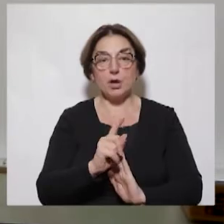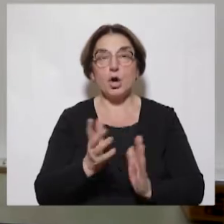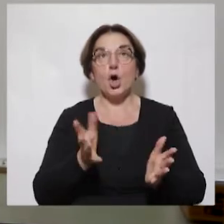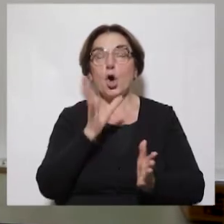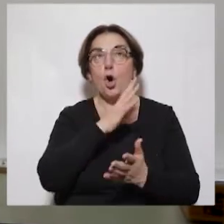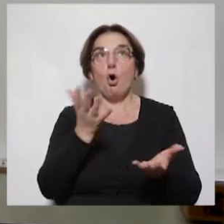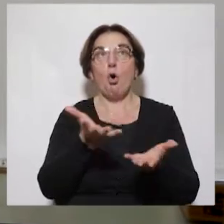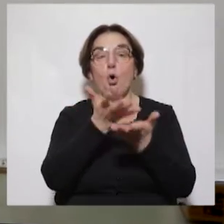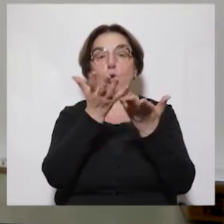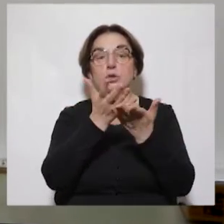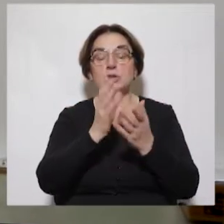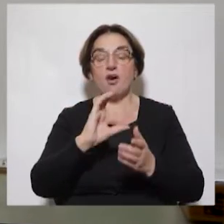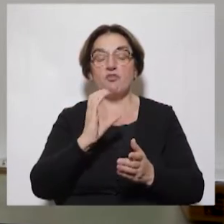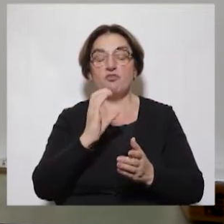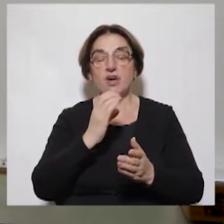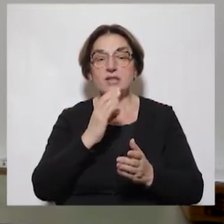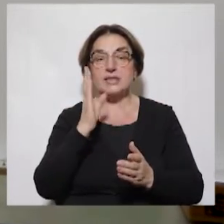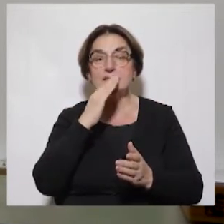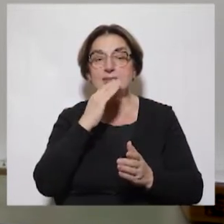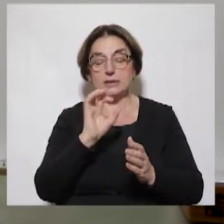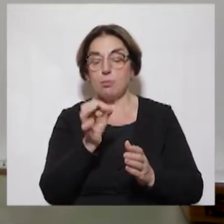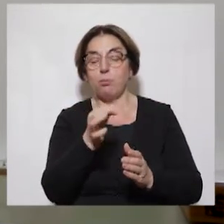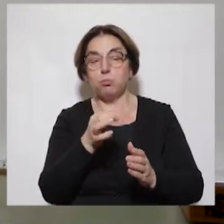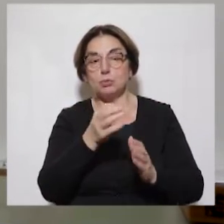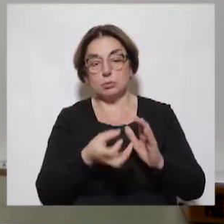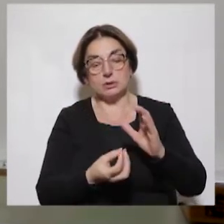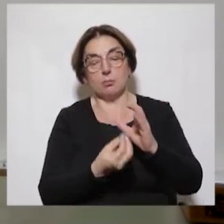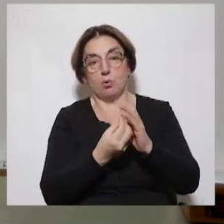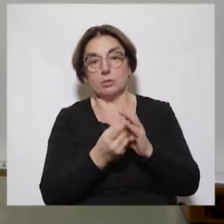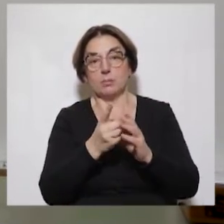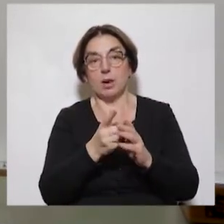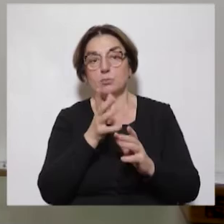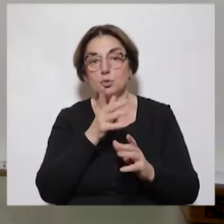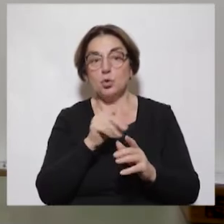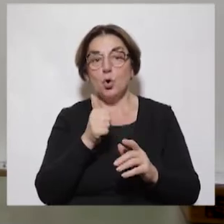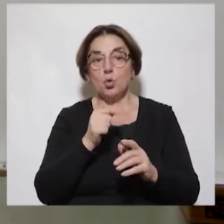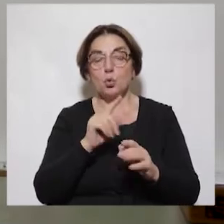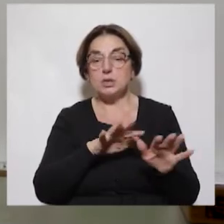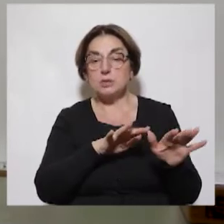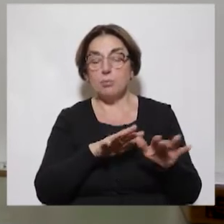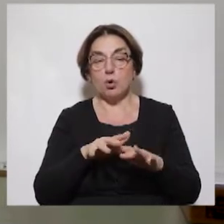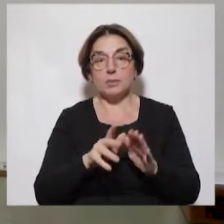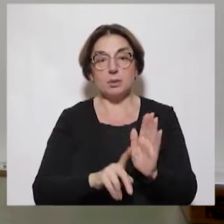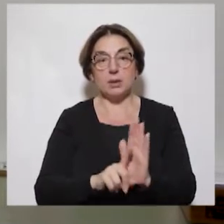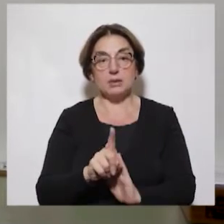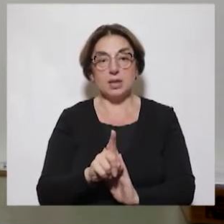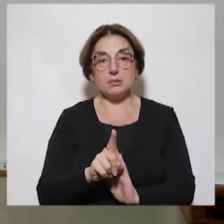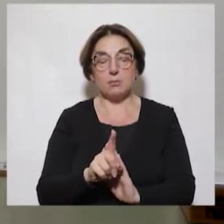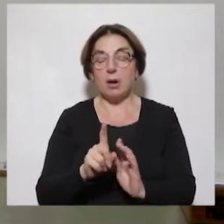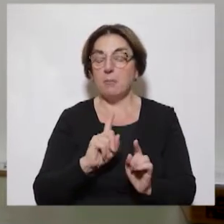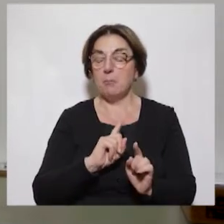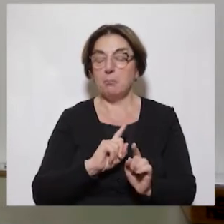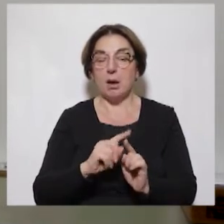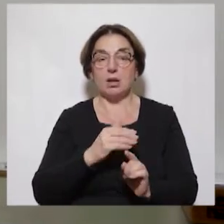ნაკადი ორთქლისა მოხდება ვერცხლისწყლის ბურთულაზე, რომელიც აირგადამყვარ მილშია მოთავსებული. როგორც კი ეს პროცესი მოხდება,